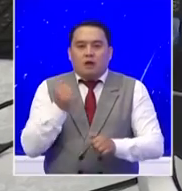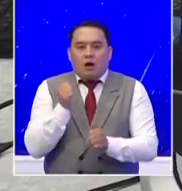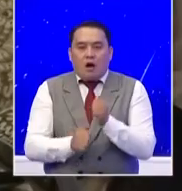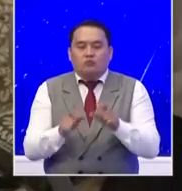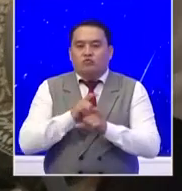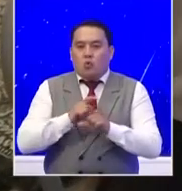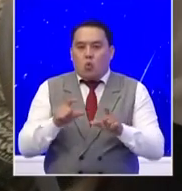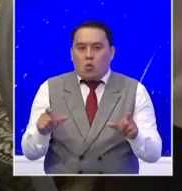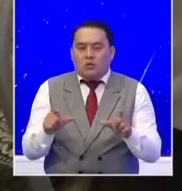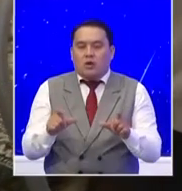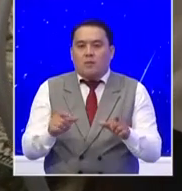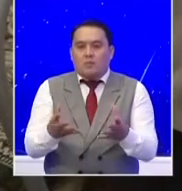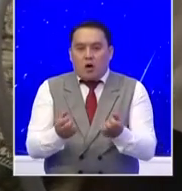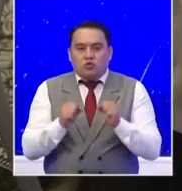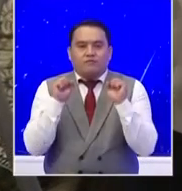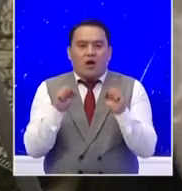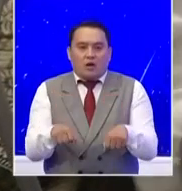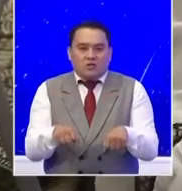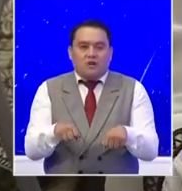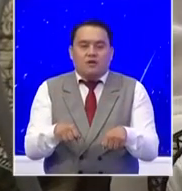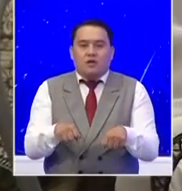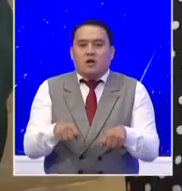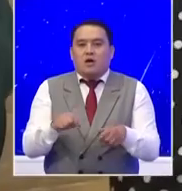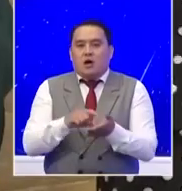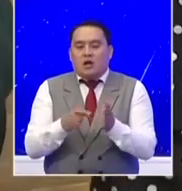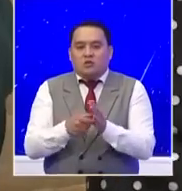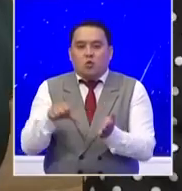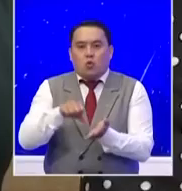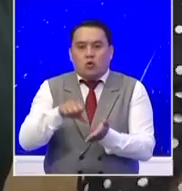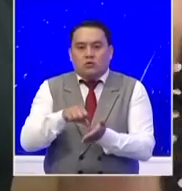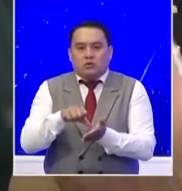школьник, согласно графику, получил возможность участвовать в онлайн-классном часе по